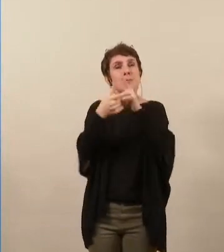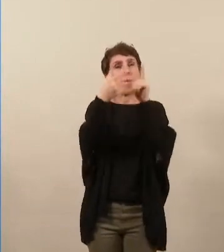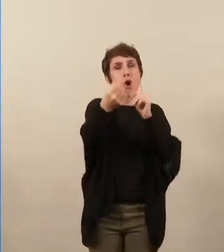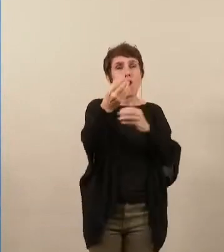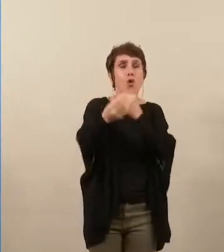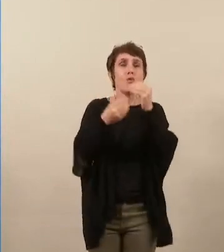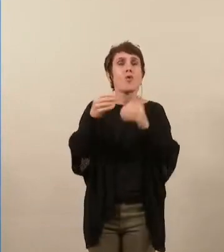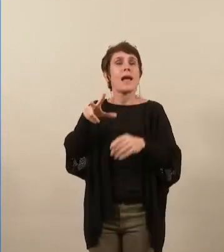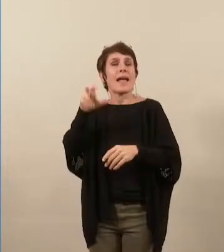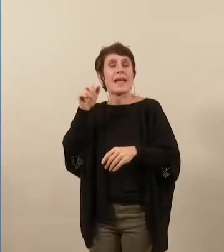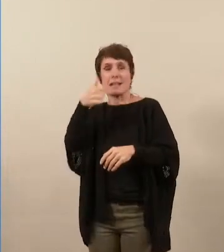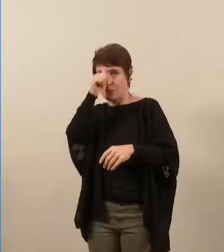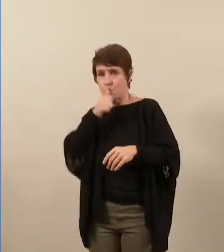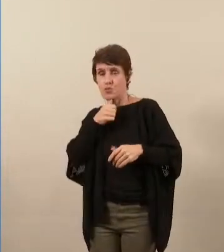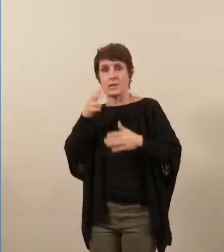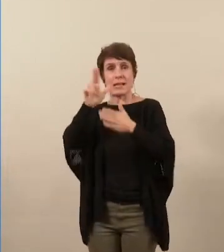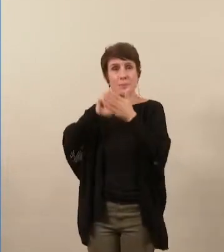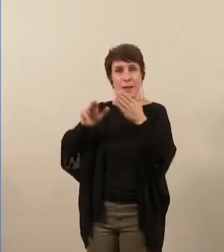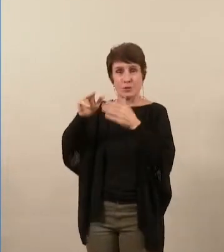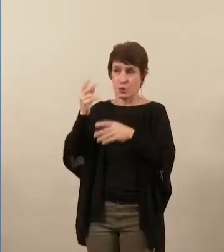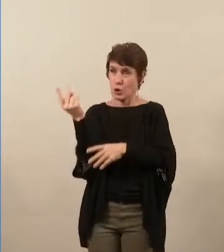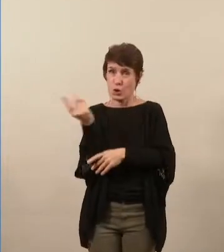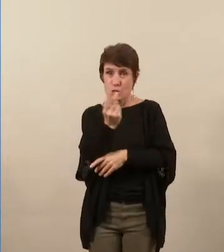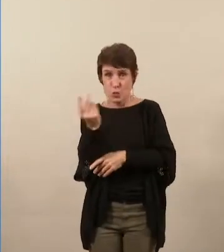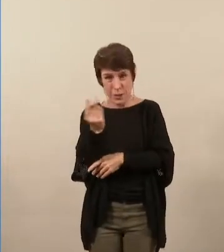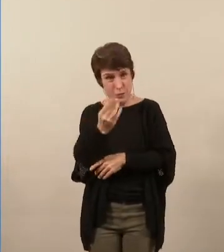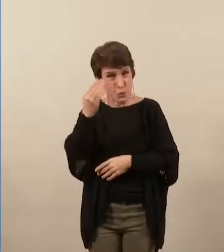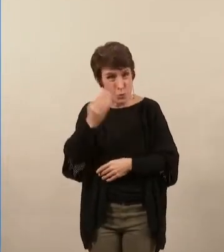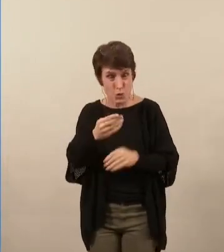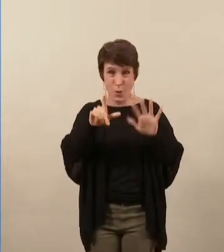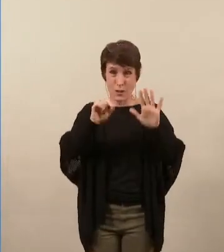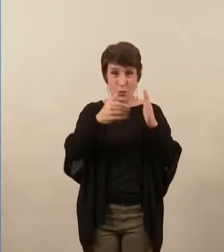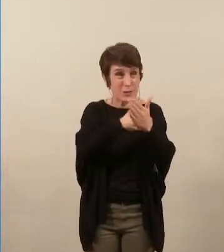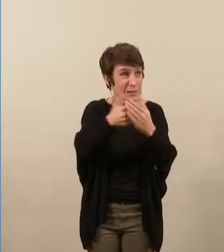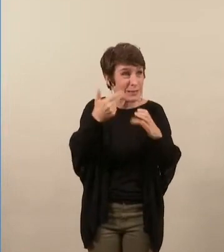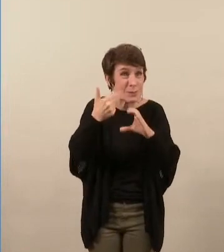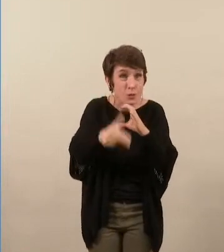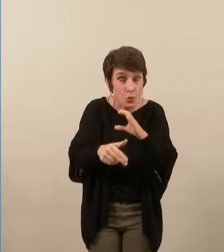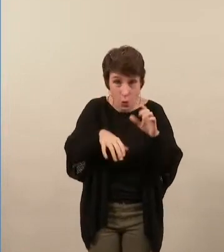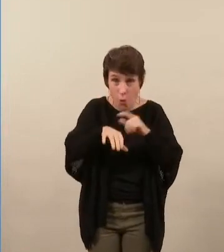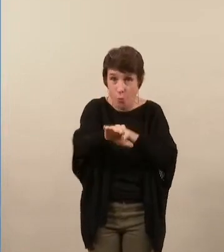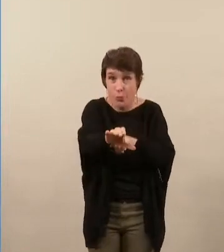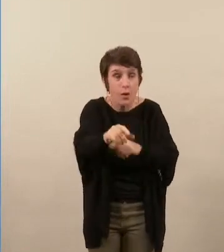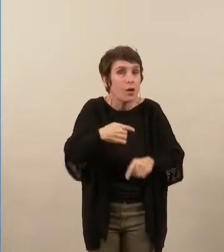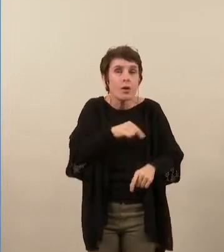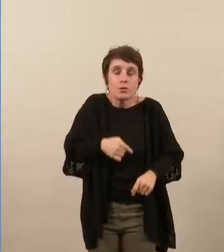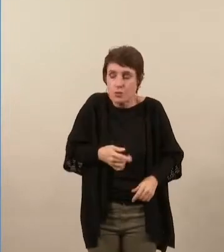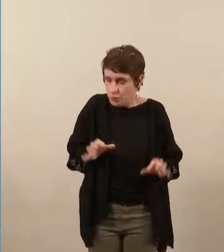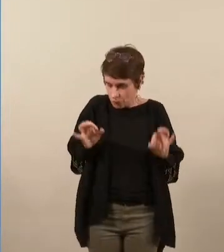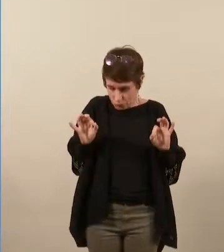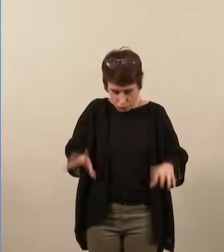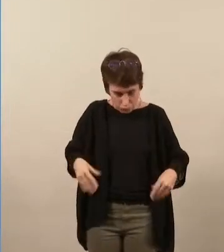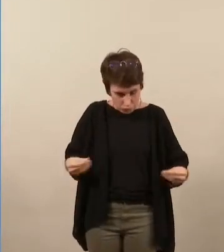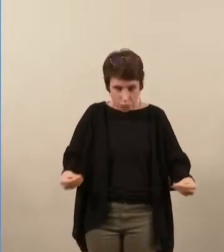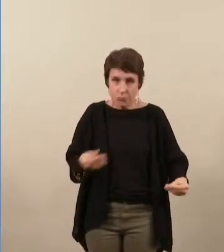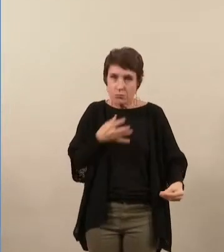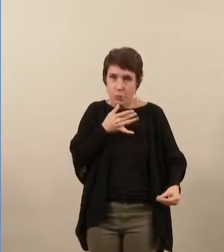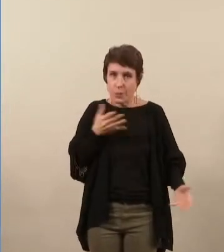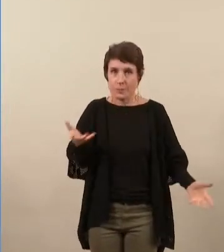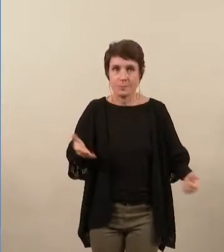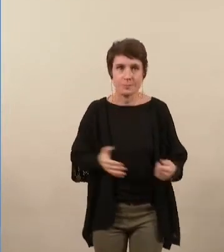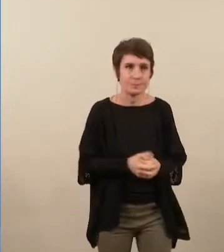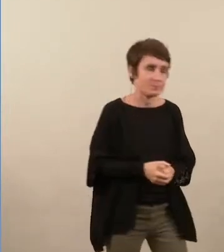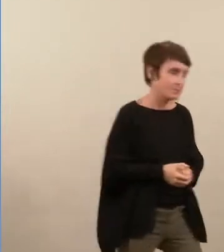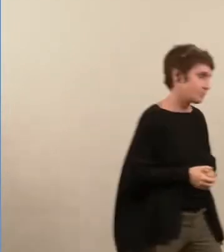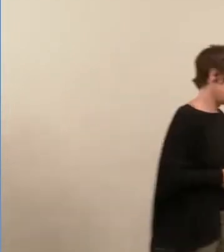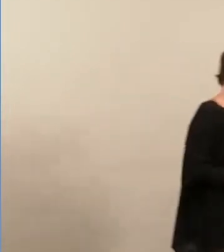peinture qui nécessitent à eux deux 70 millions d'euros dont nous n'avons évidemment pas le premier centime.